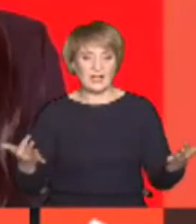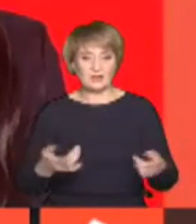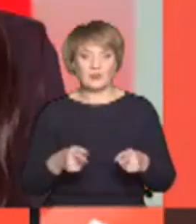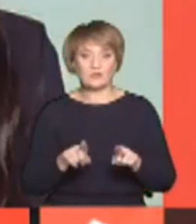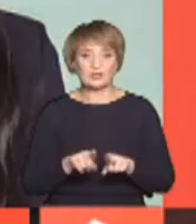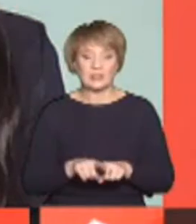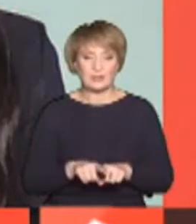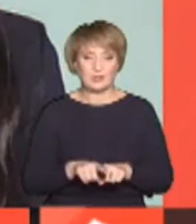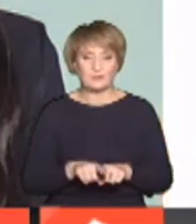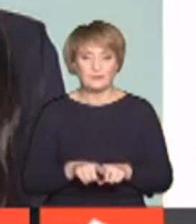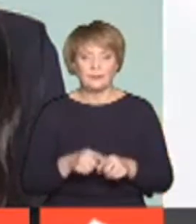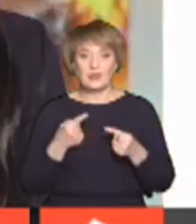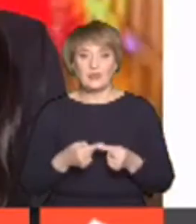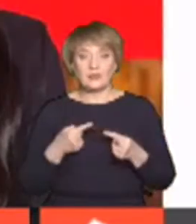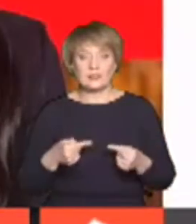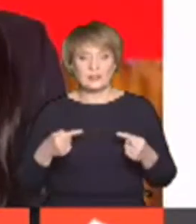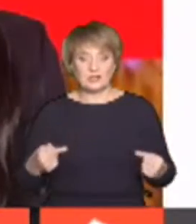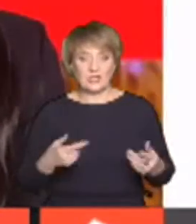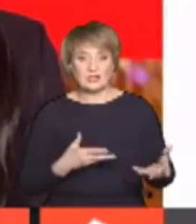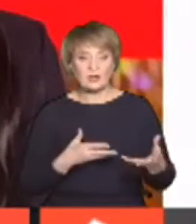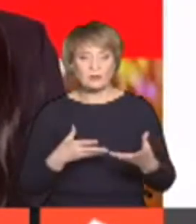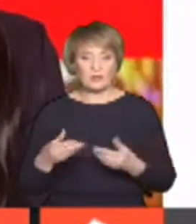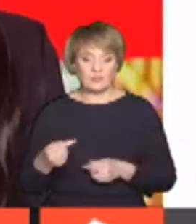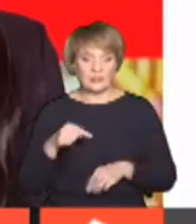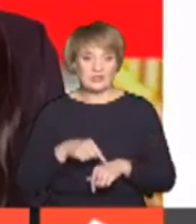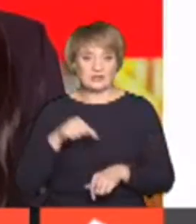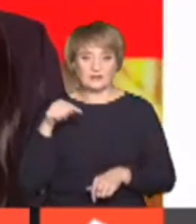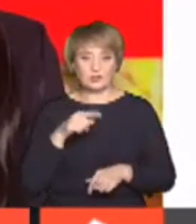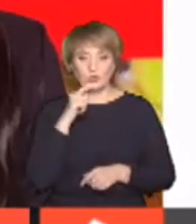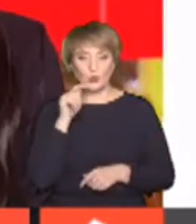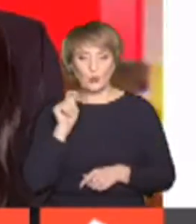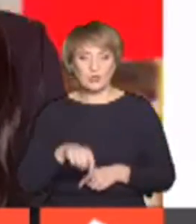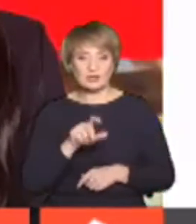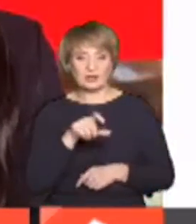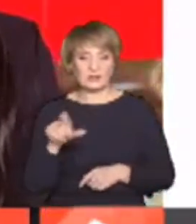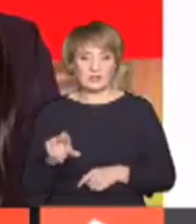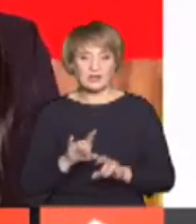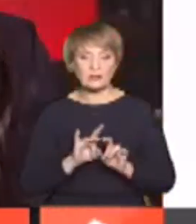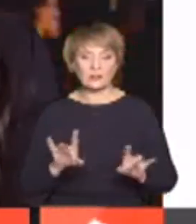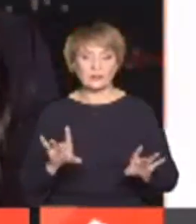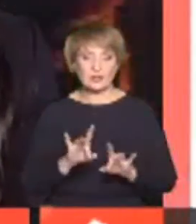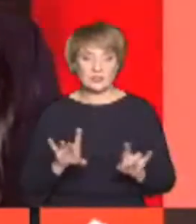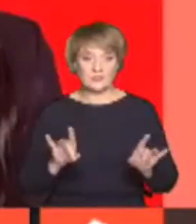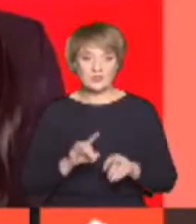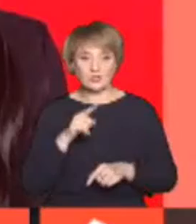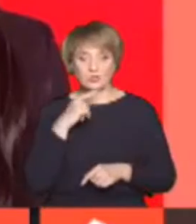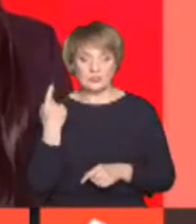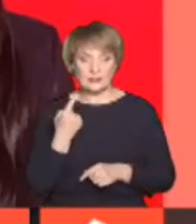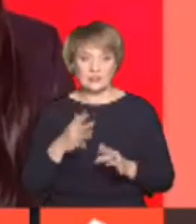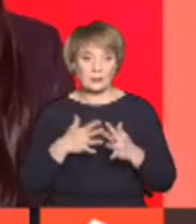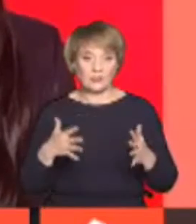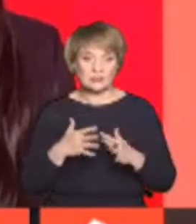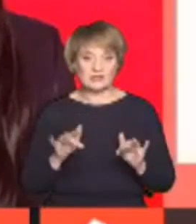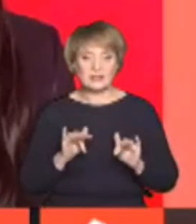такими речами впливати на свідомість українських громадян, доносити російський наратив і максимально